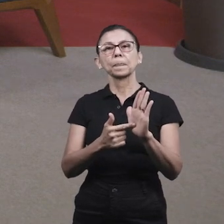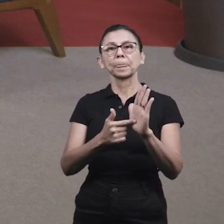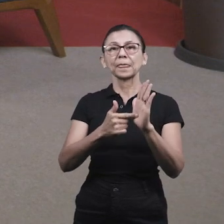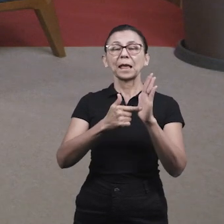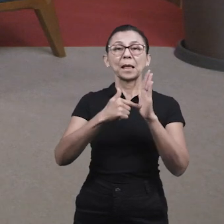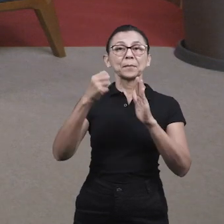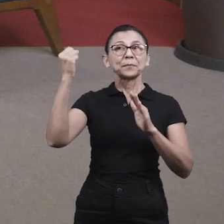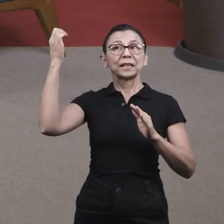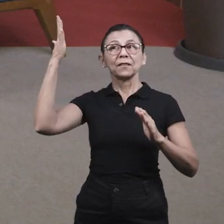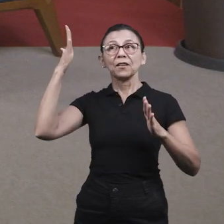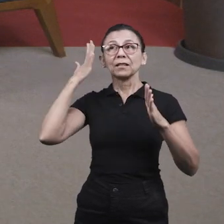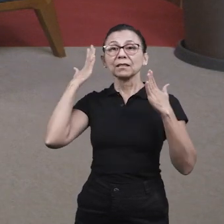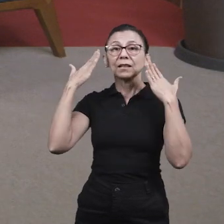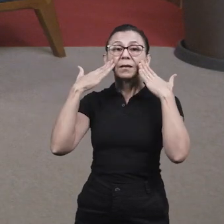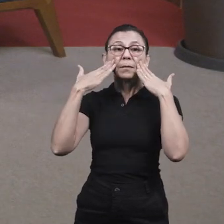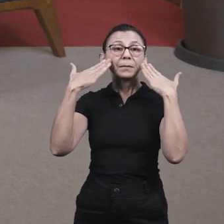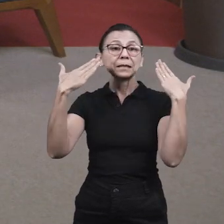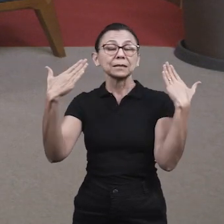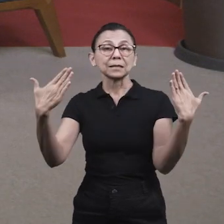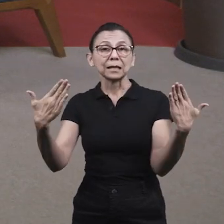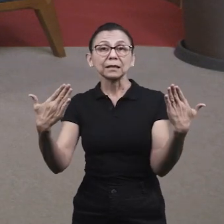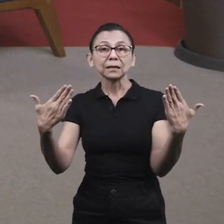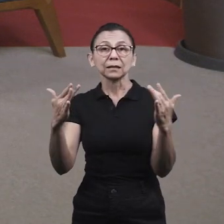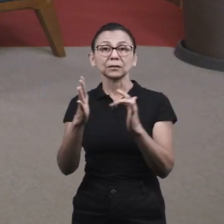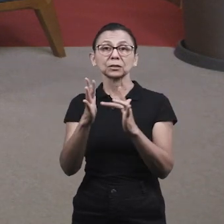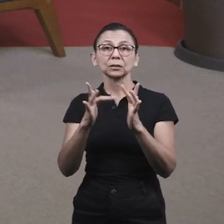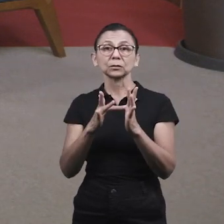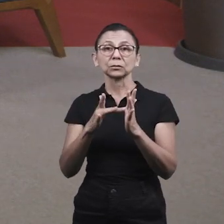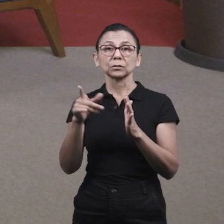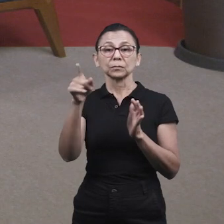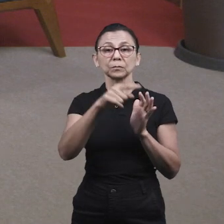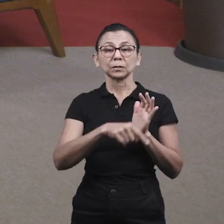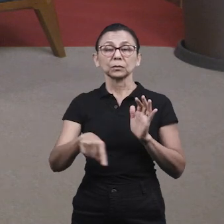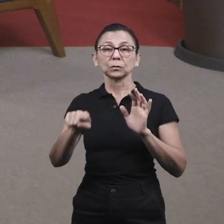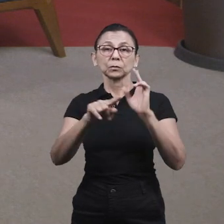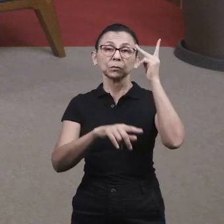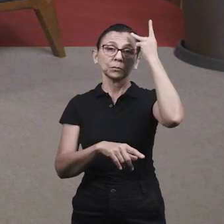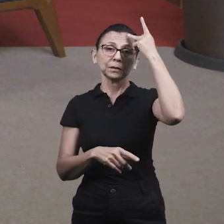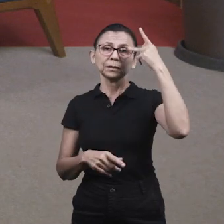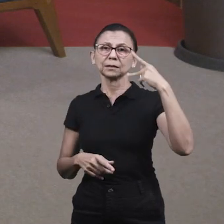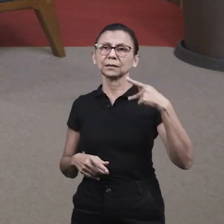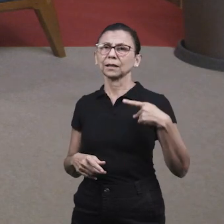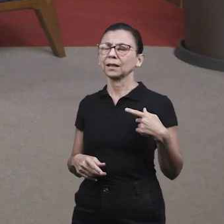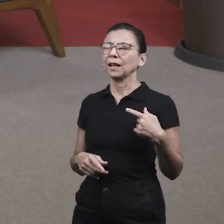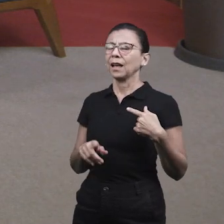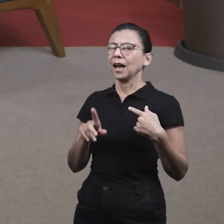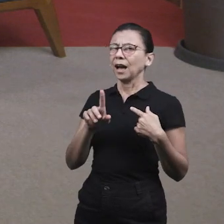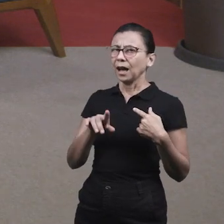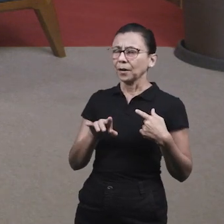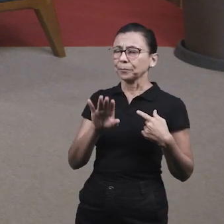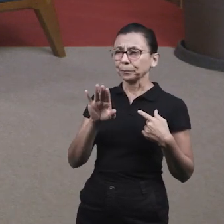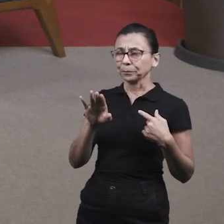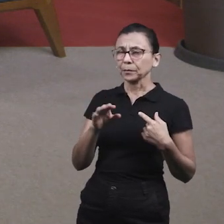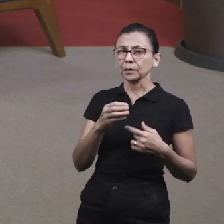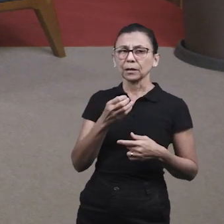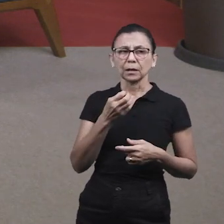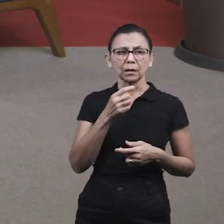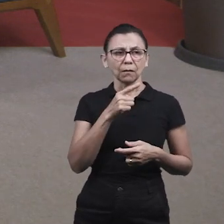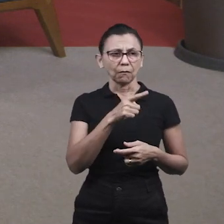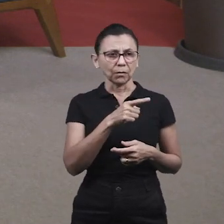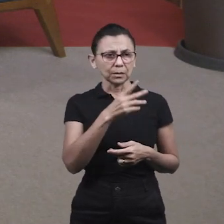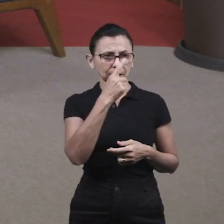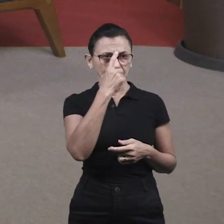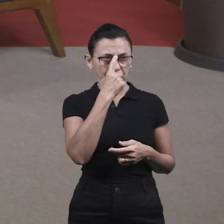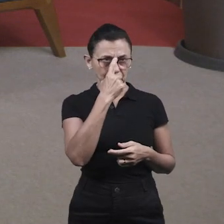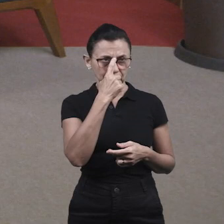moi. C'est ce que le Seigneur Jésus a dit, n'est-ce pas? Donc la Bible présente Jésus. Elle veut révéler Jésus à